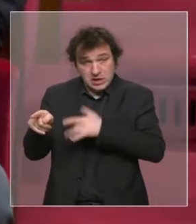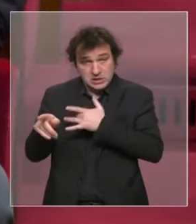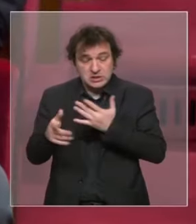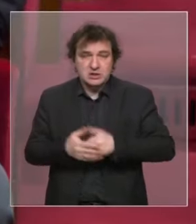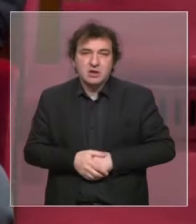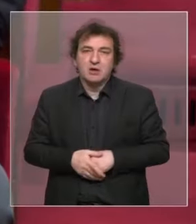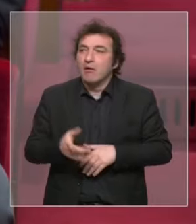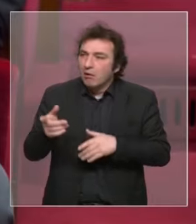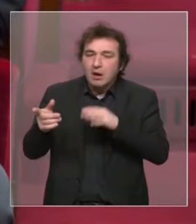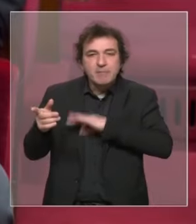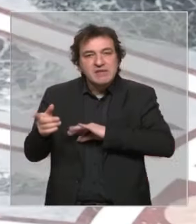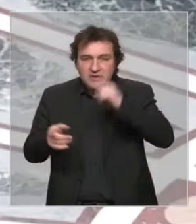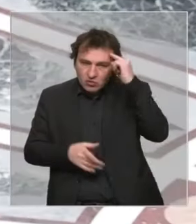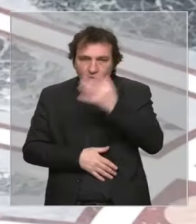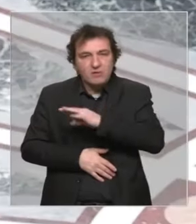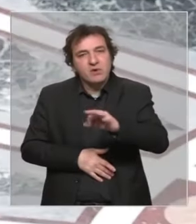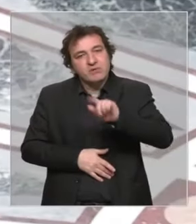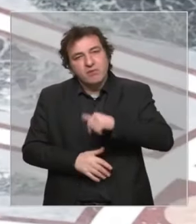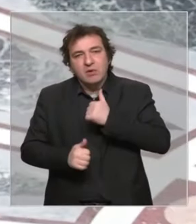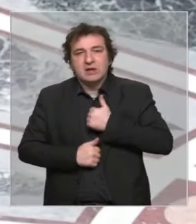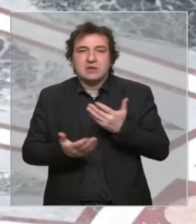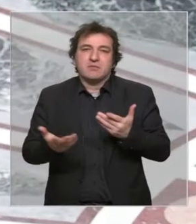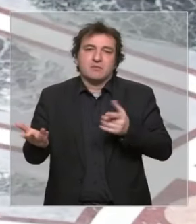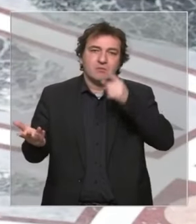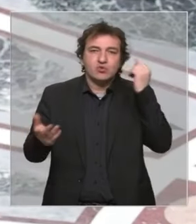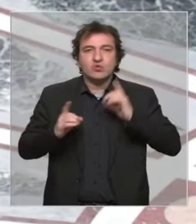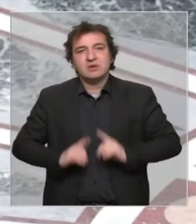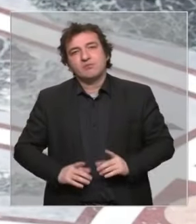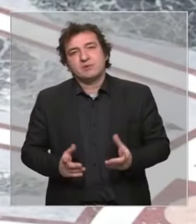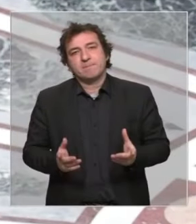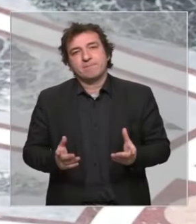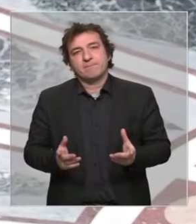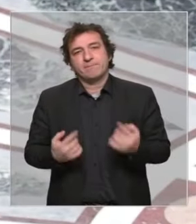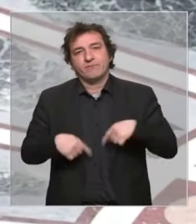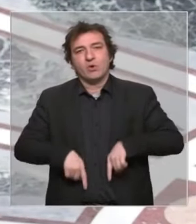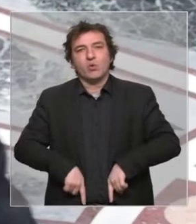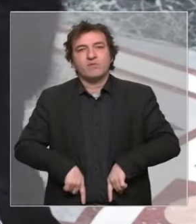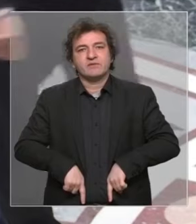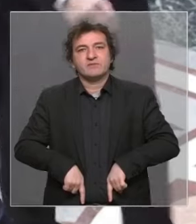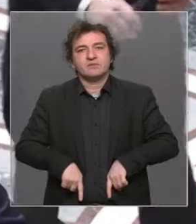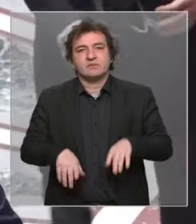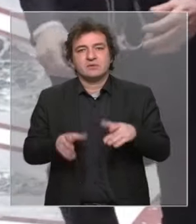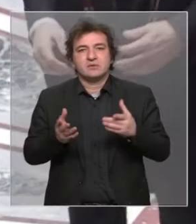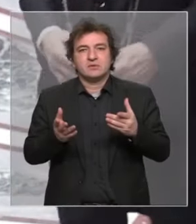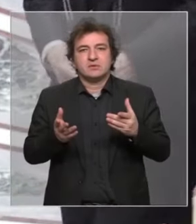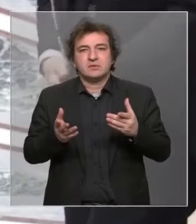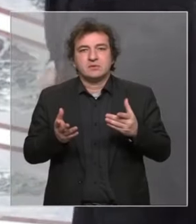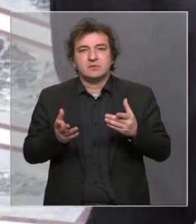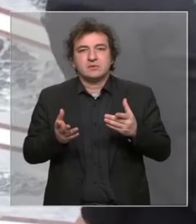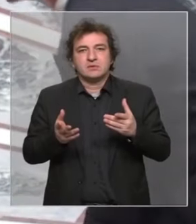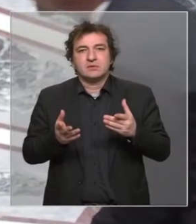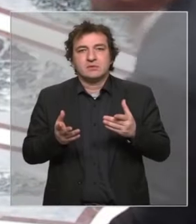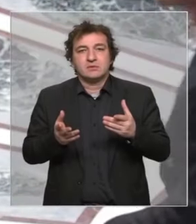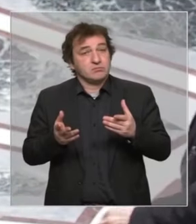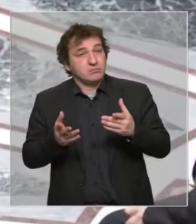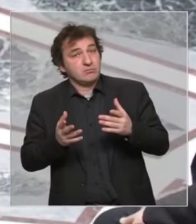sont bénéfiques pour la France. Alors, monsieur le député, le gouvernement se tient à la pleine disposition de